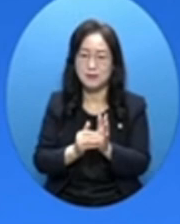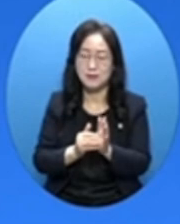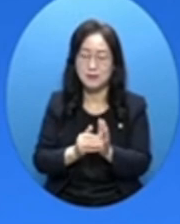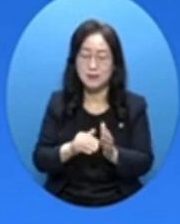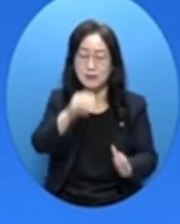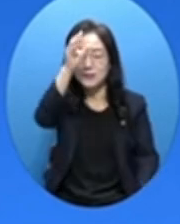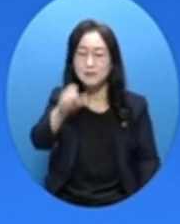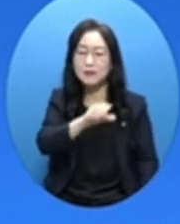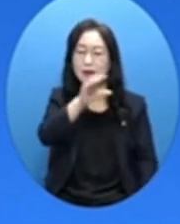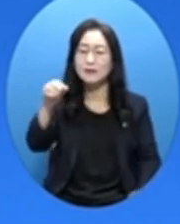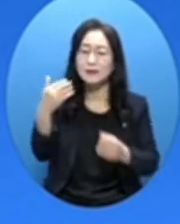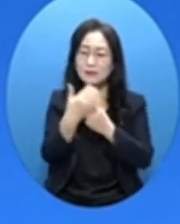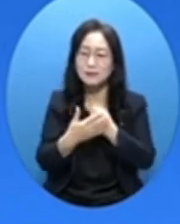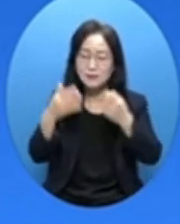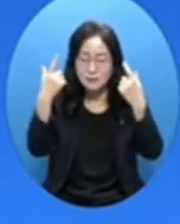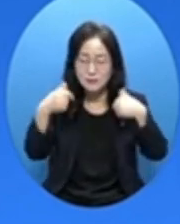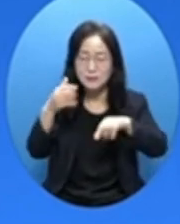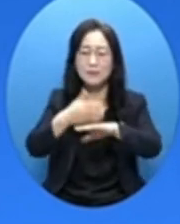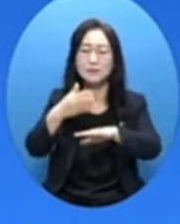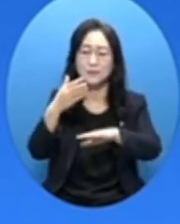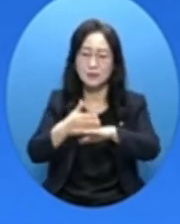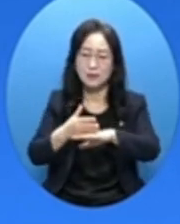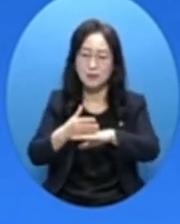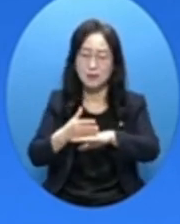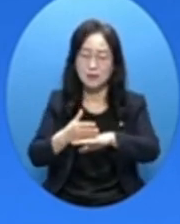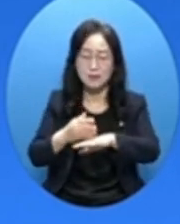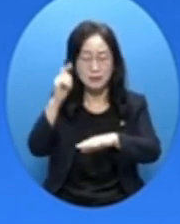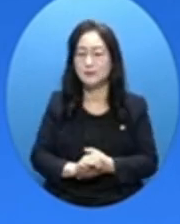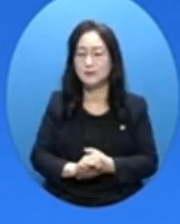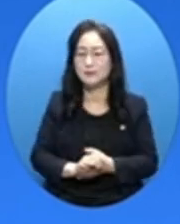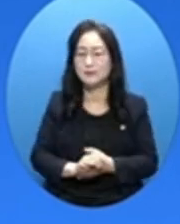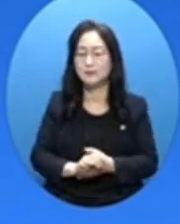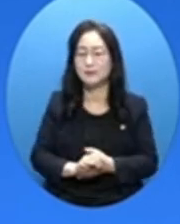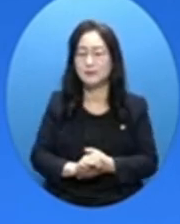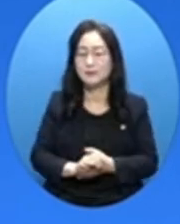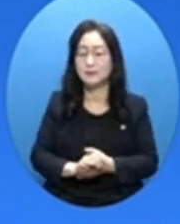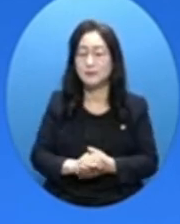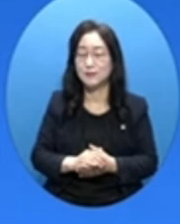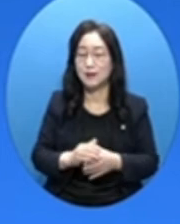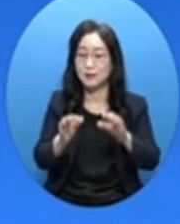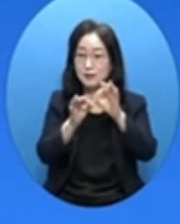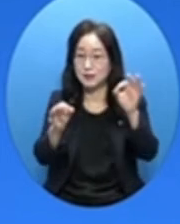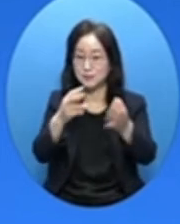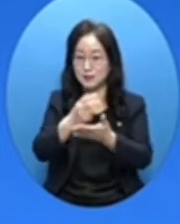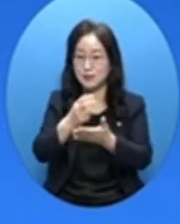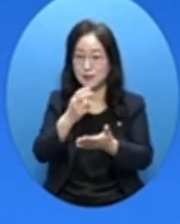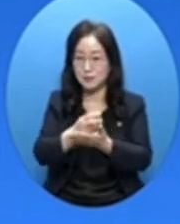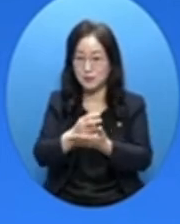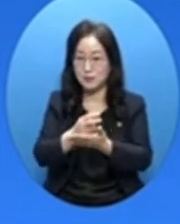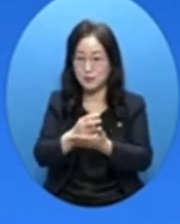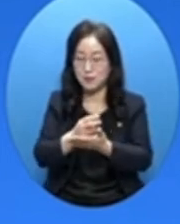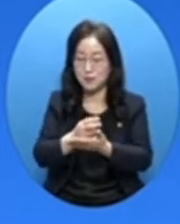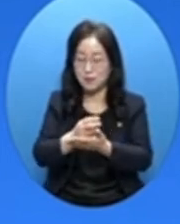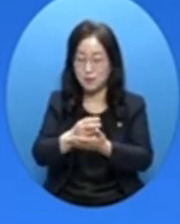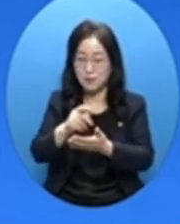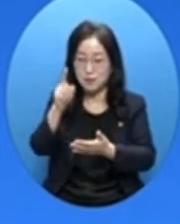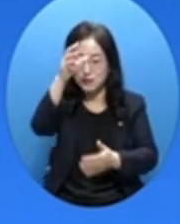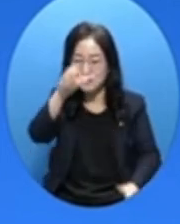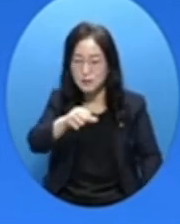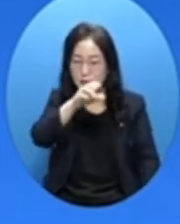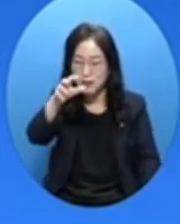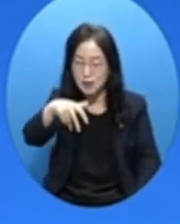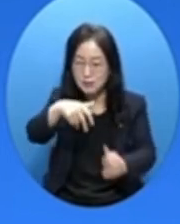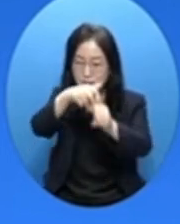십자가 은혜를 늘 감사하며 살아야 되는 것입니다. 십계명이 예수님의 십자가에서 완성이 된 것입니다.